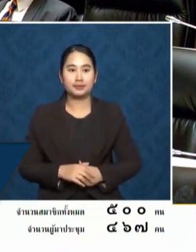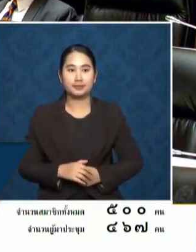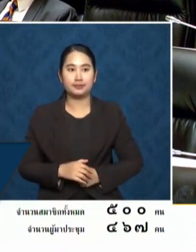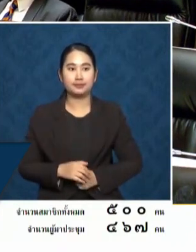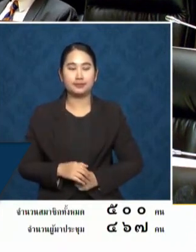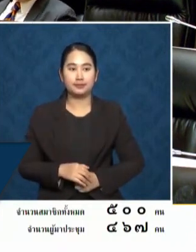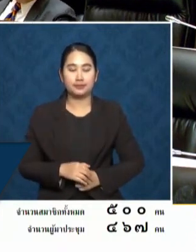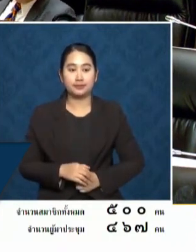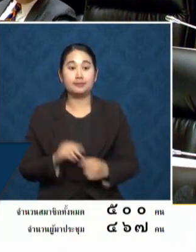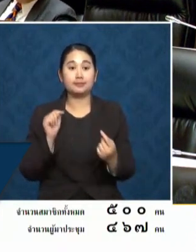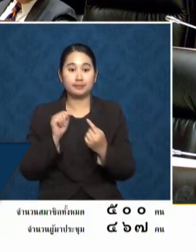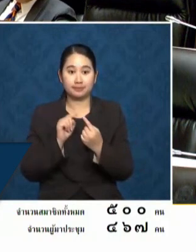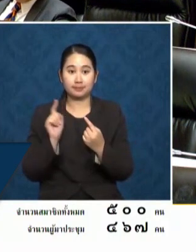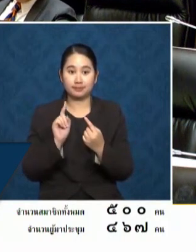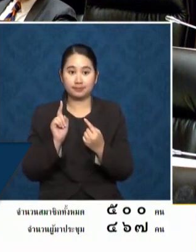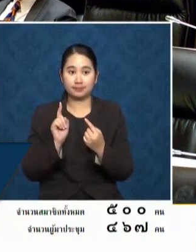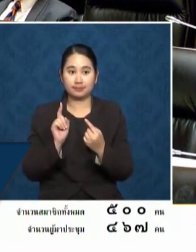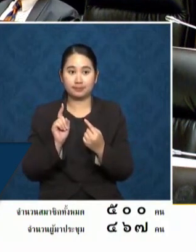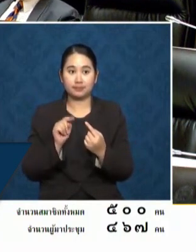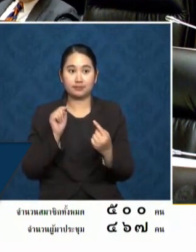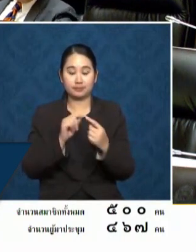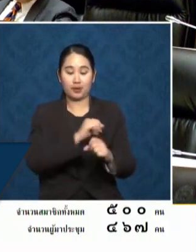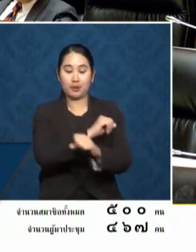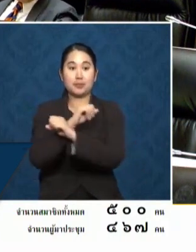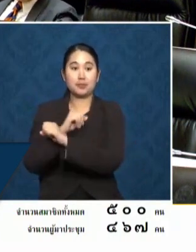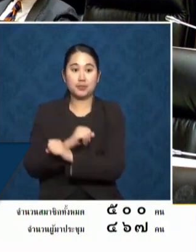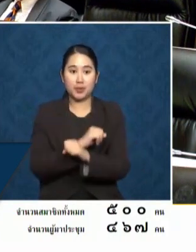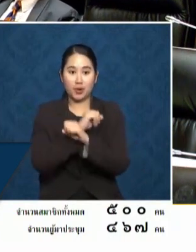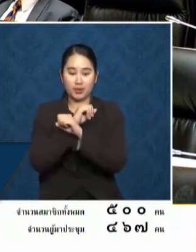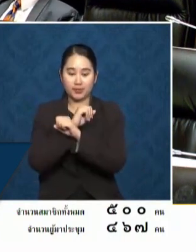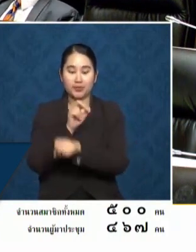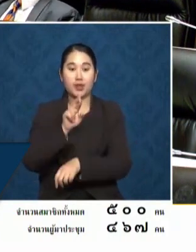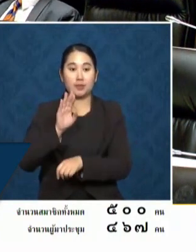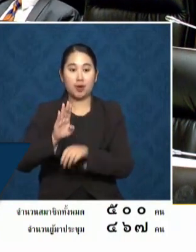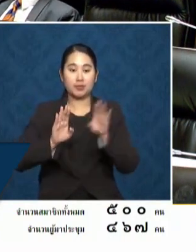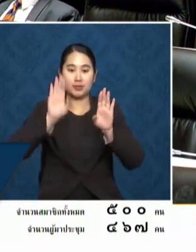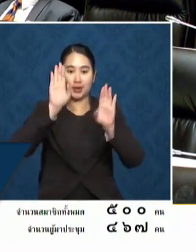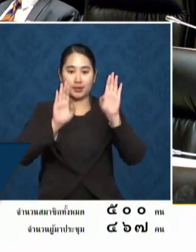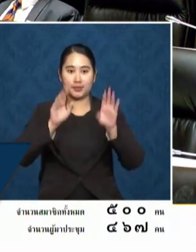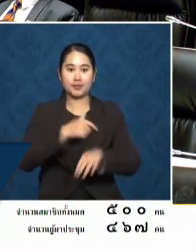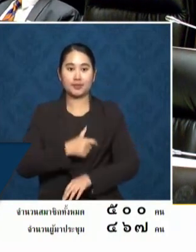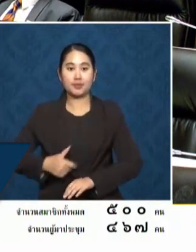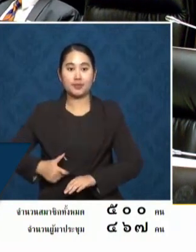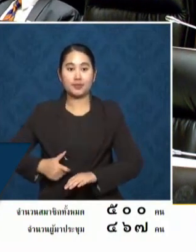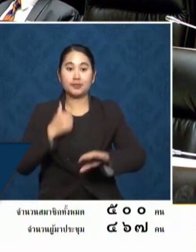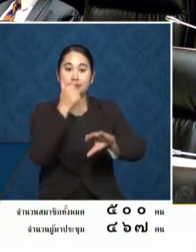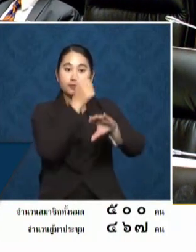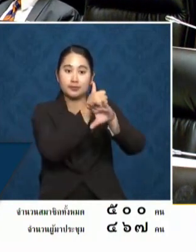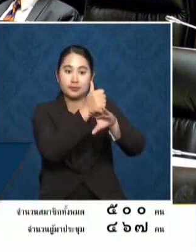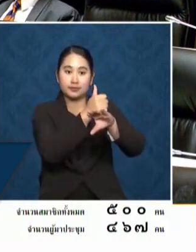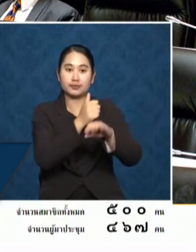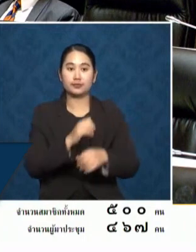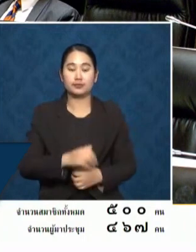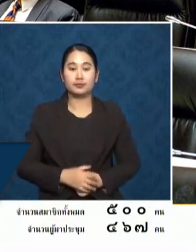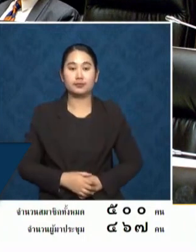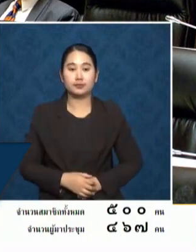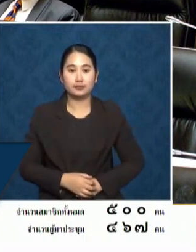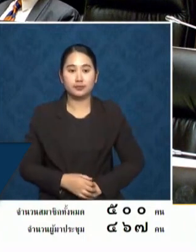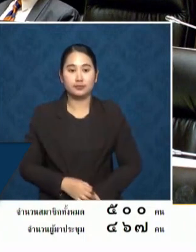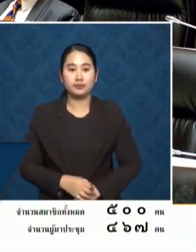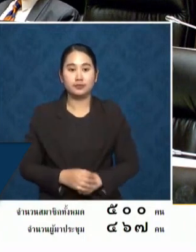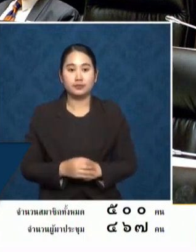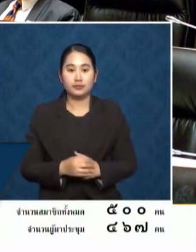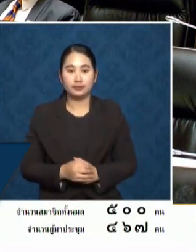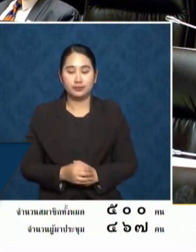ขึ้นนั่นก็คือโจทย์เรื่องของการปกป้องระบอบประชาธิปไตยอันมีพระมหากษัตริย์ทรงเป็นประมุขดัง